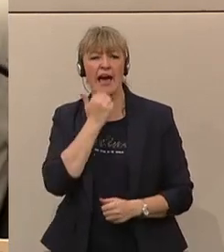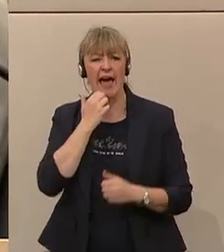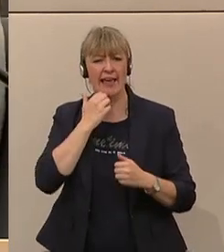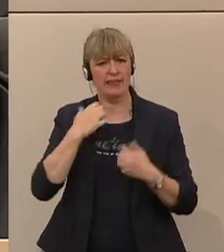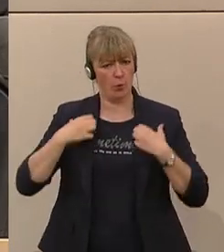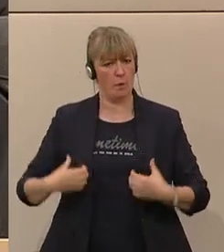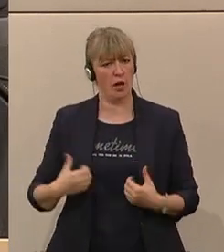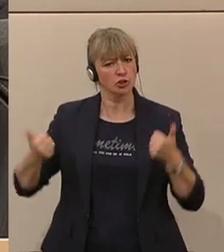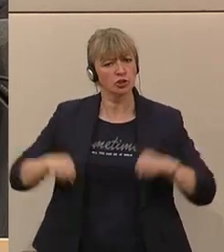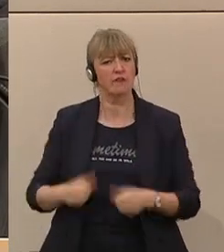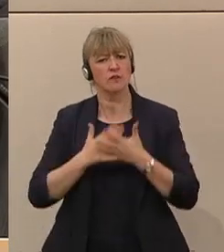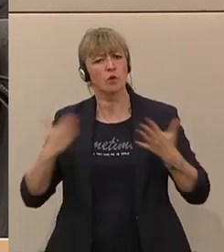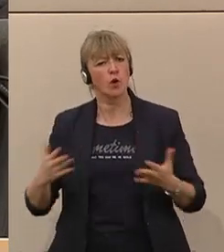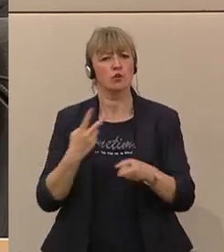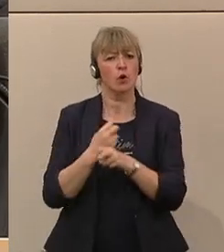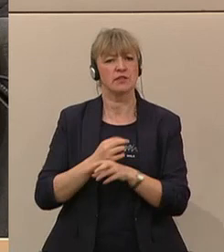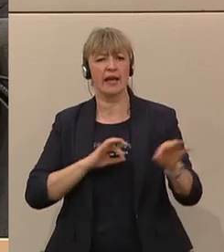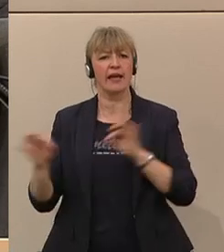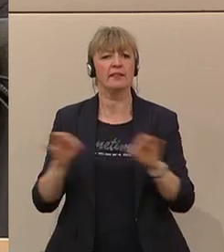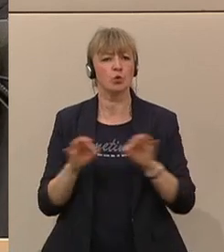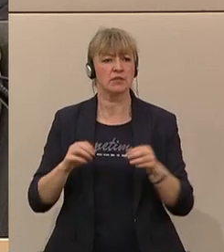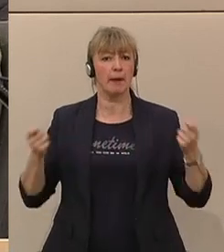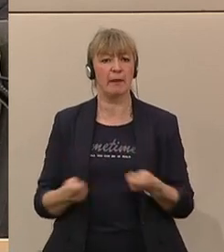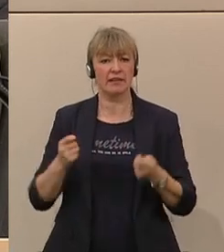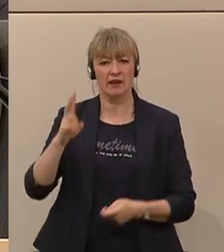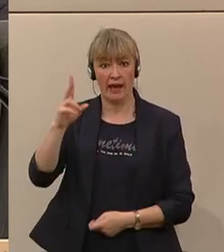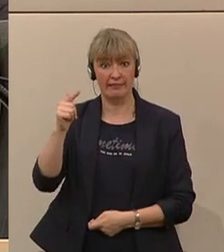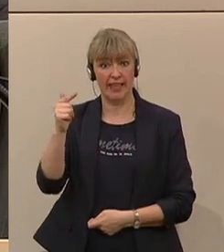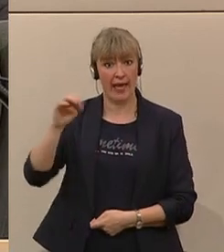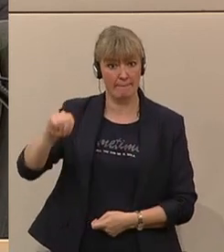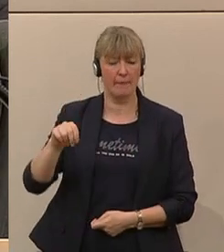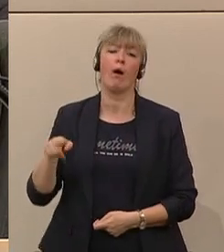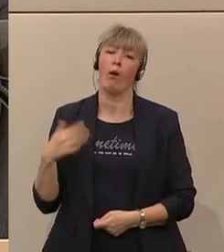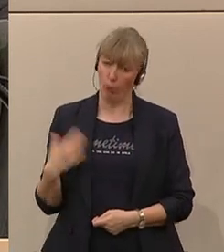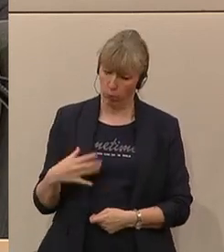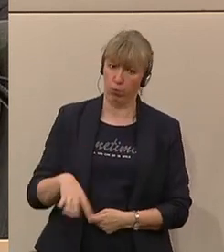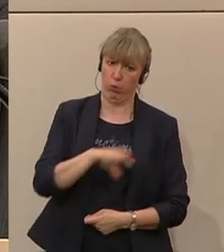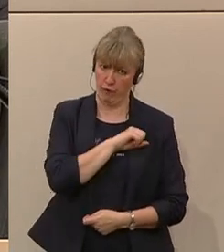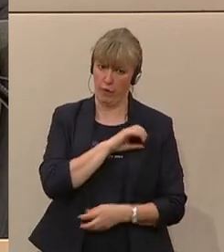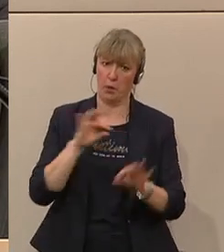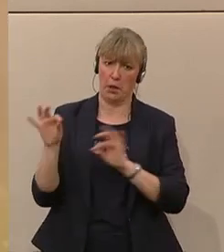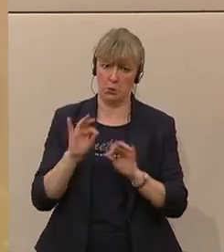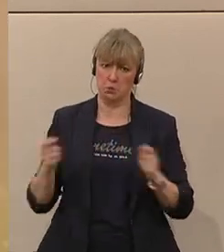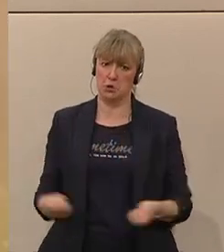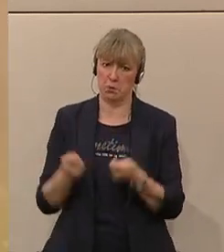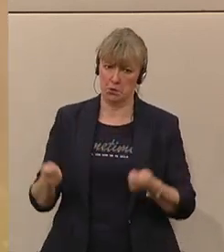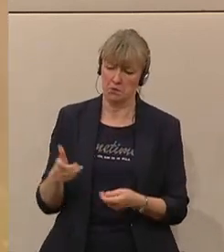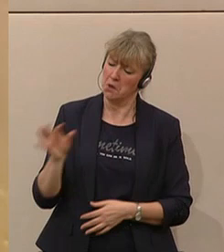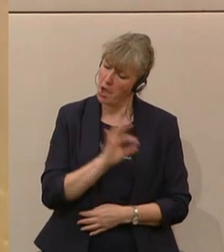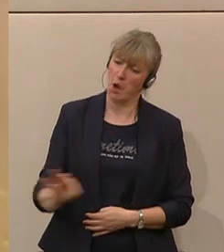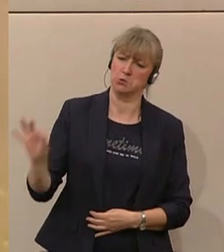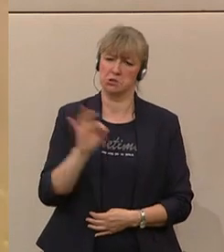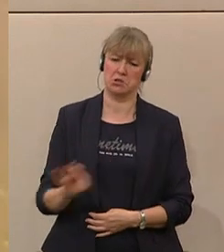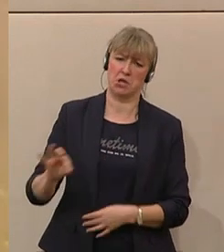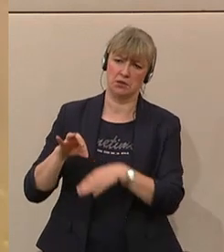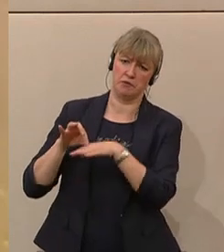des großen österreichischen Industriebetriebs KTM. Das ist ein erfolgreicher Industriebetrieb, der meines Wissens nach ausgezeichnet geführt